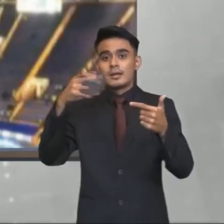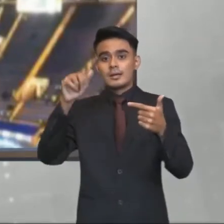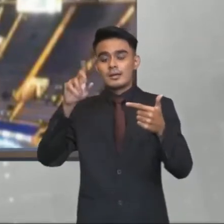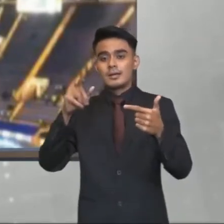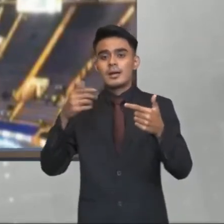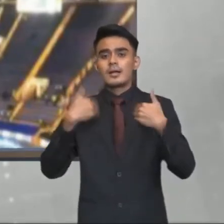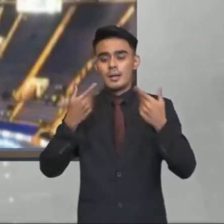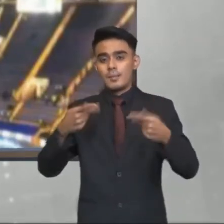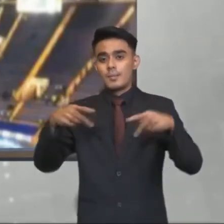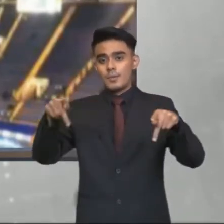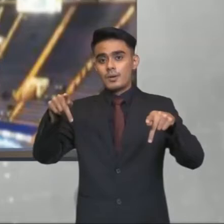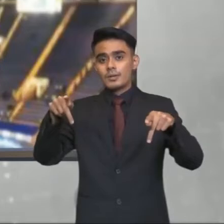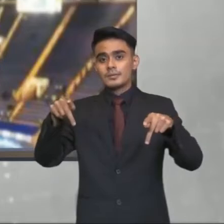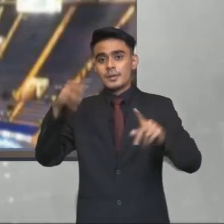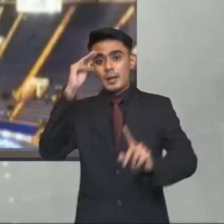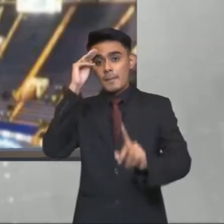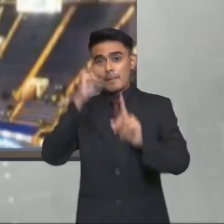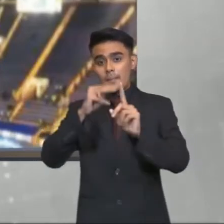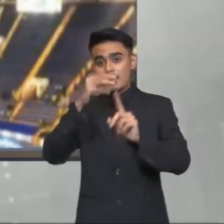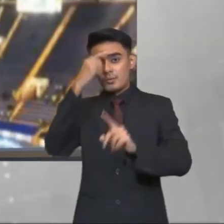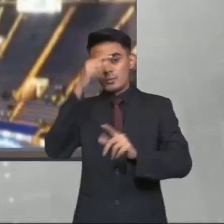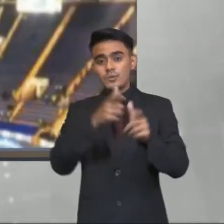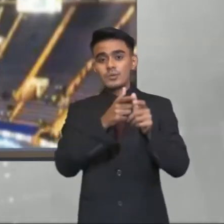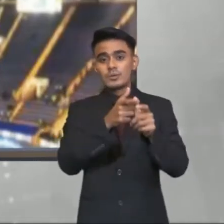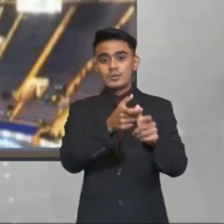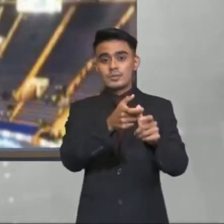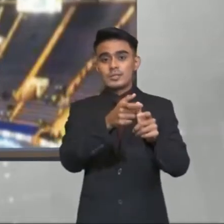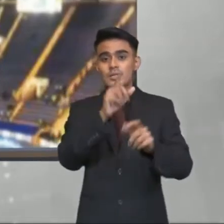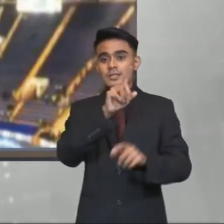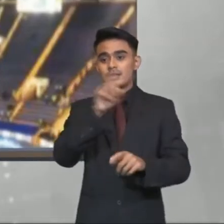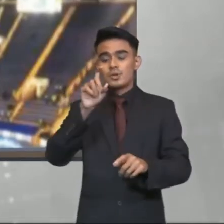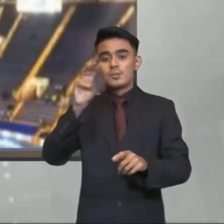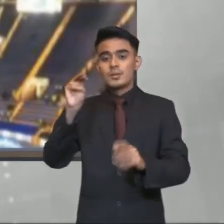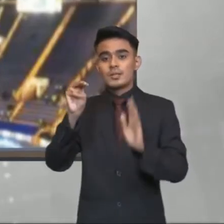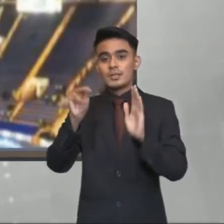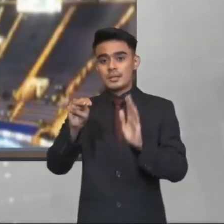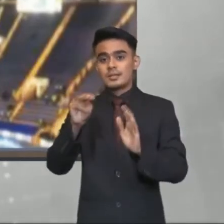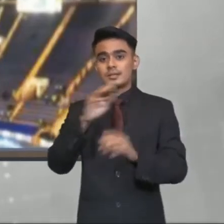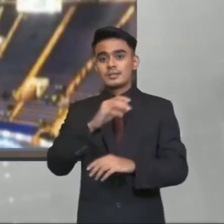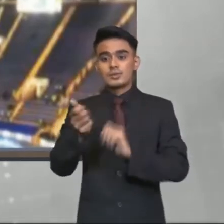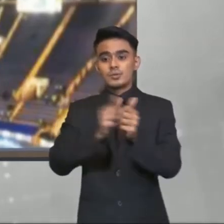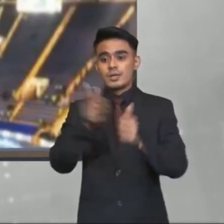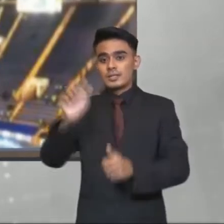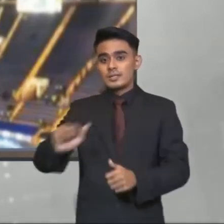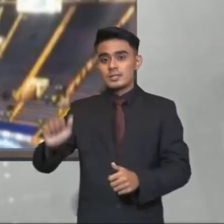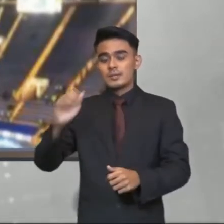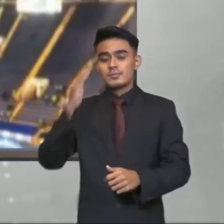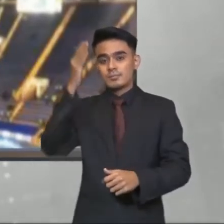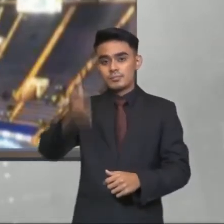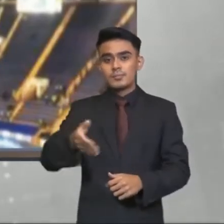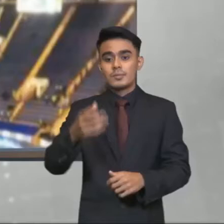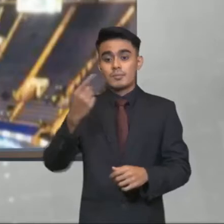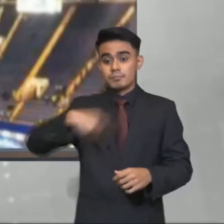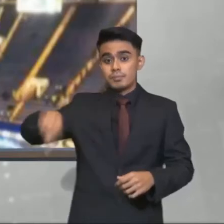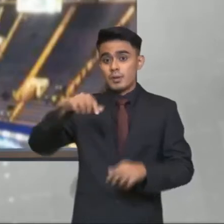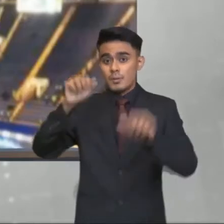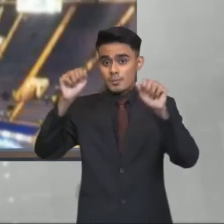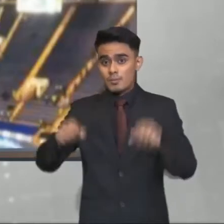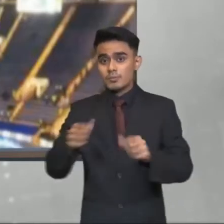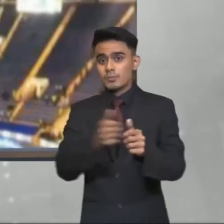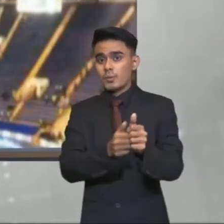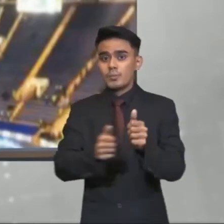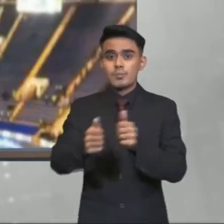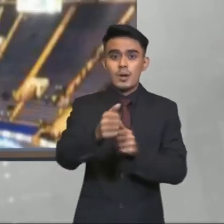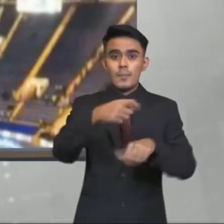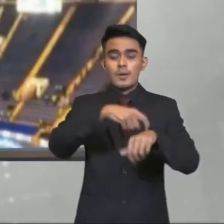masih meskipun layak secara merit sampai Cadas 100wt kesukaan si Vietnam di depan latin Muksin percaya mereka maupun pasihaq